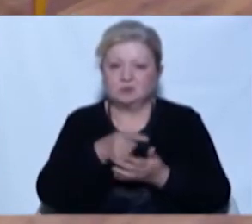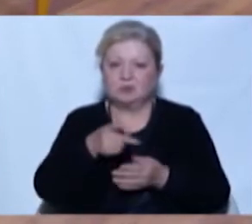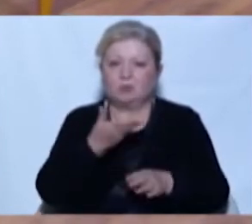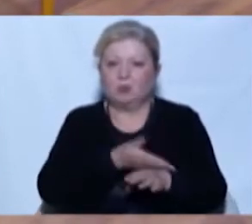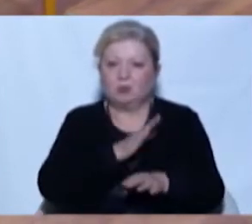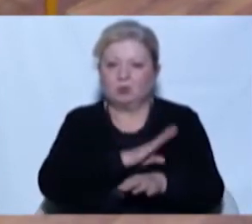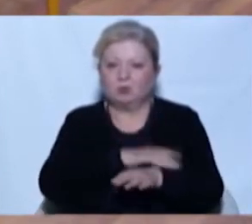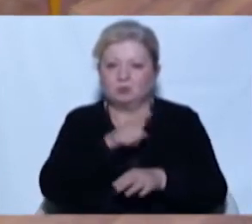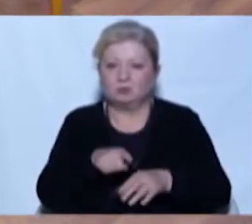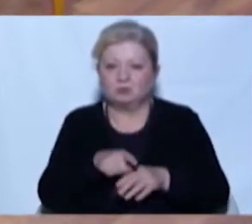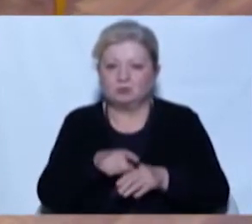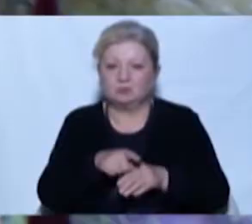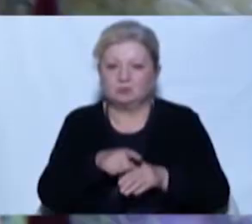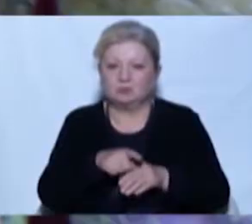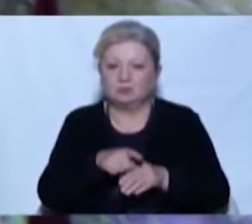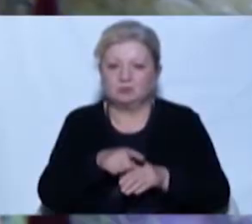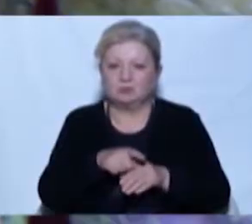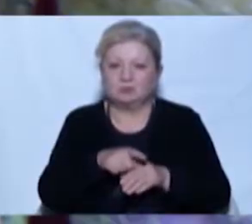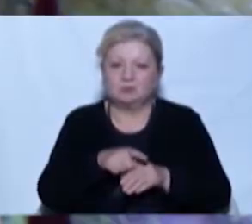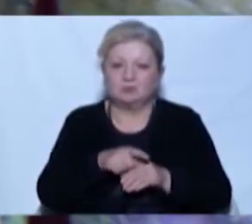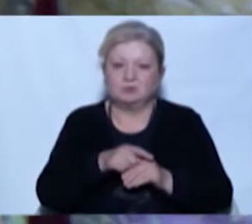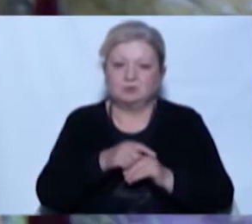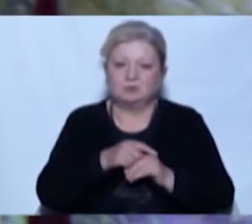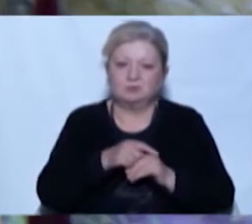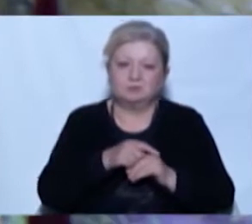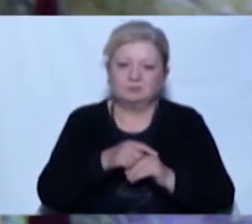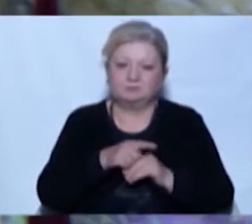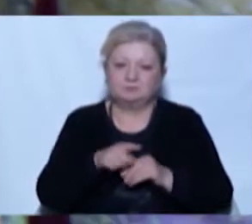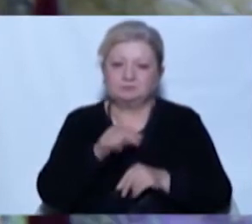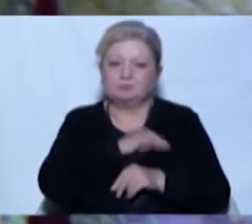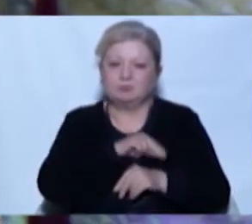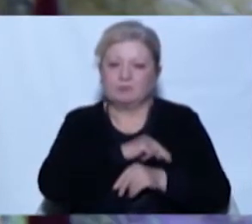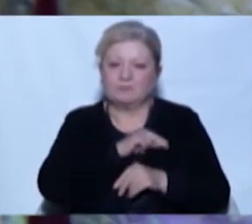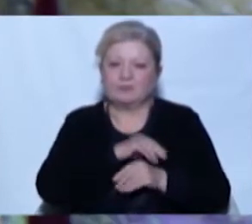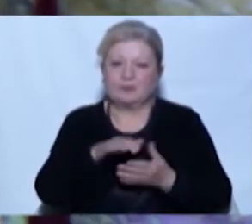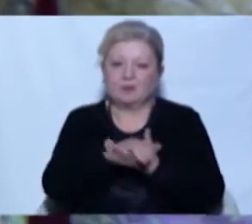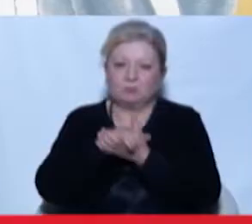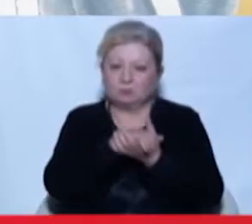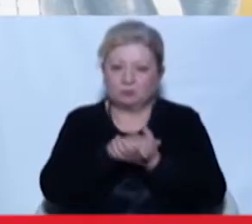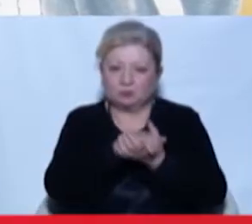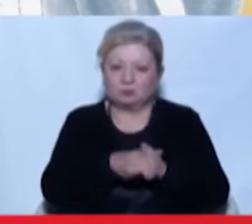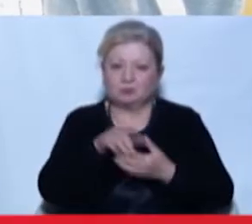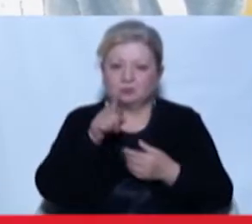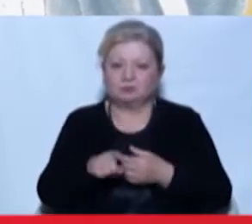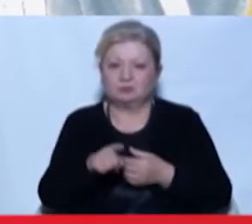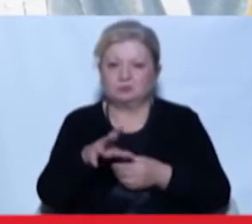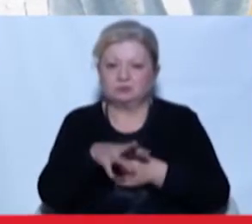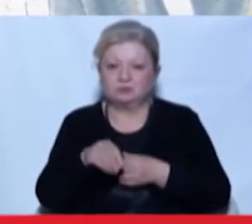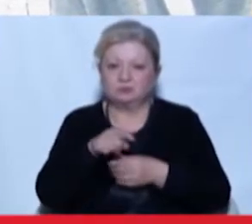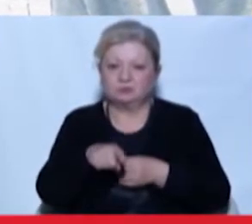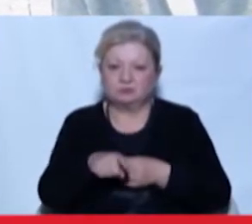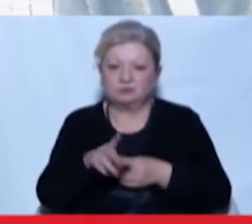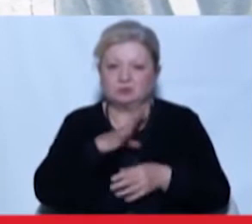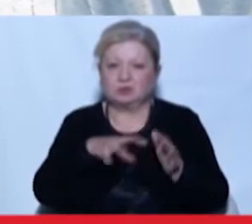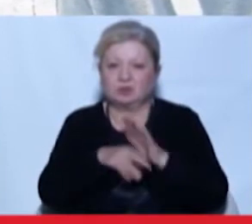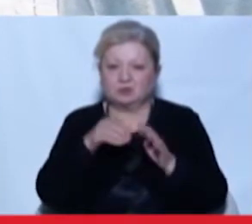პოლონეთში არსებული მუშათა პროფკავშირების სოლიდარობა რომელმაც